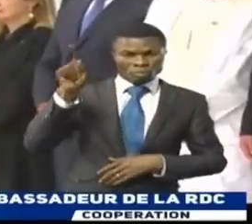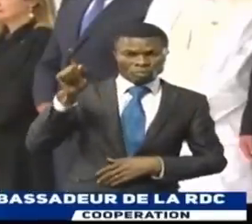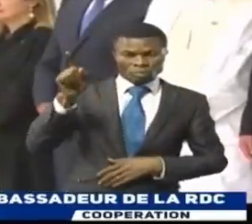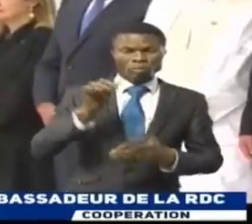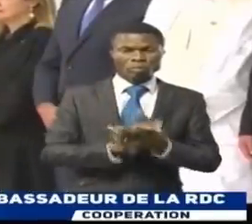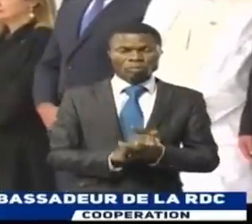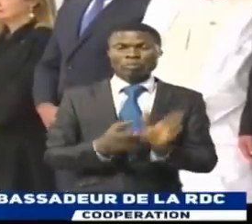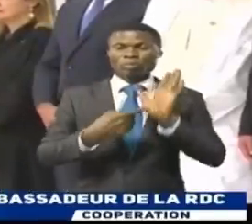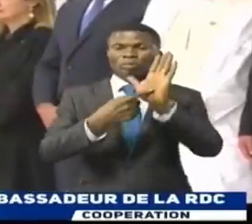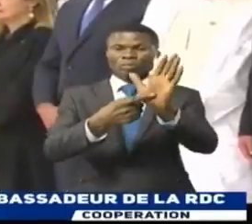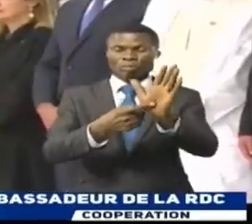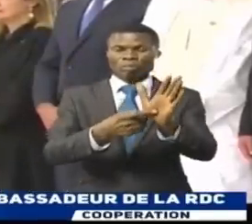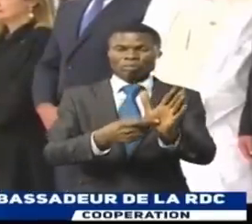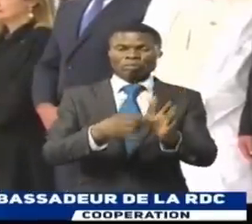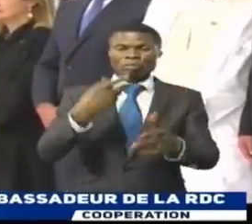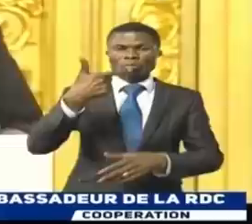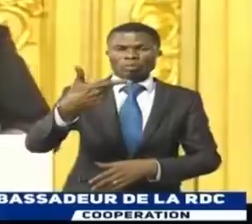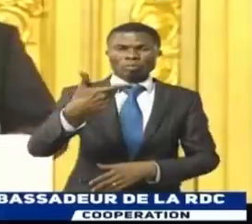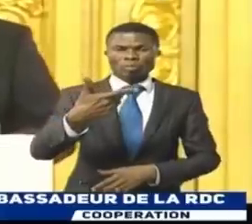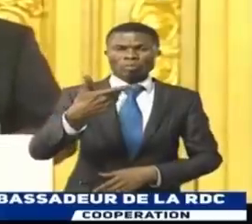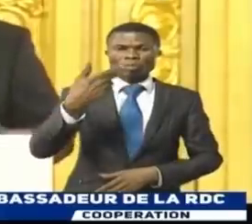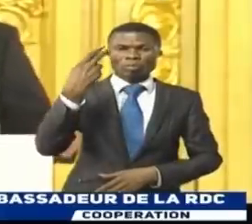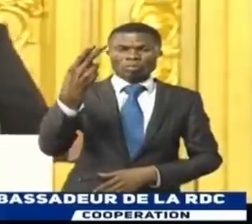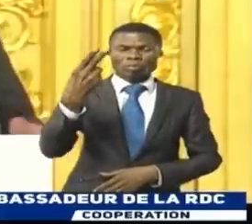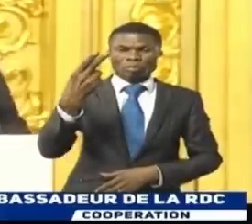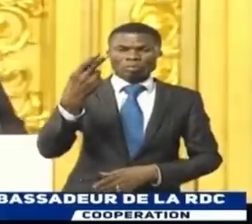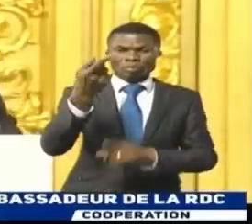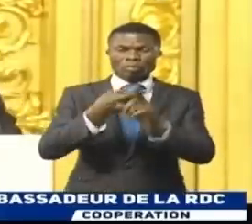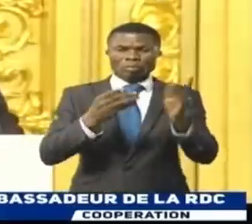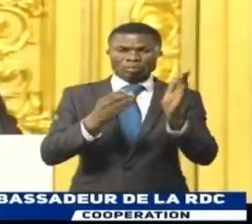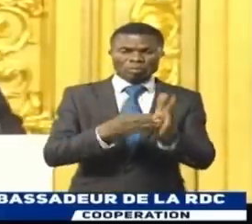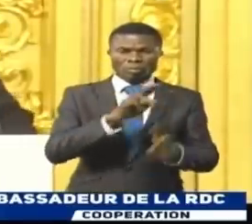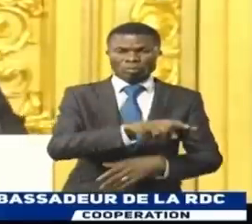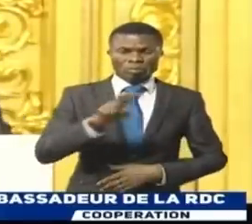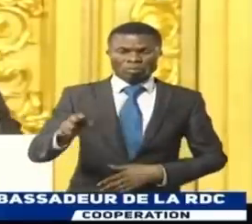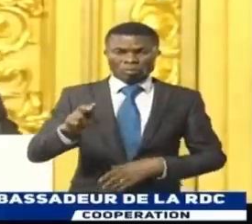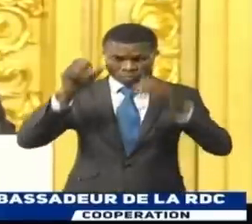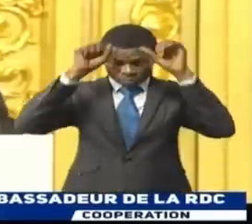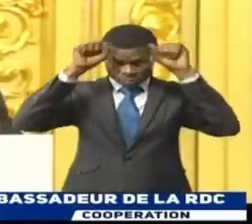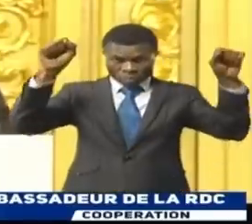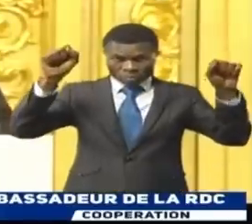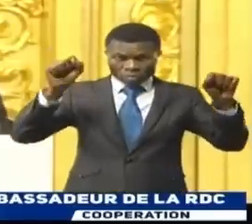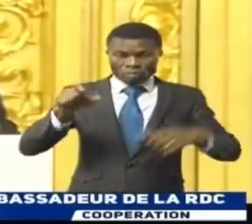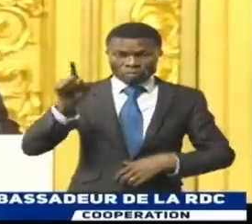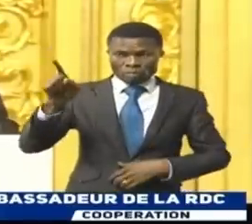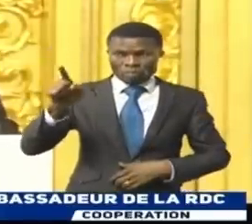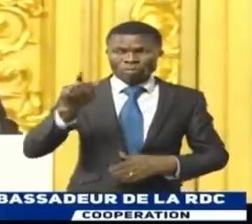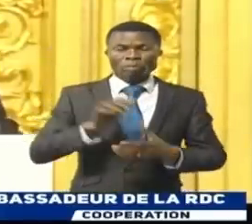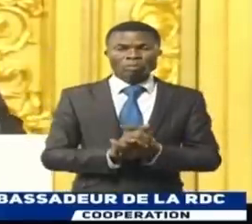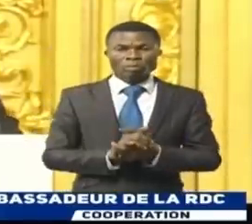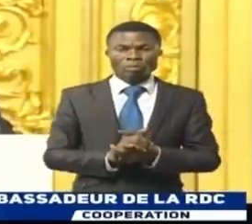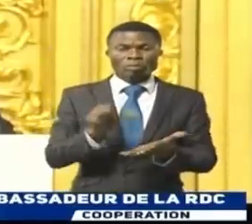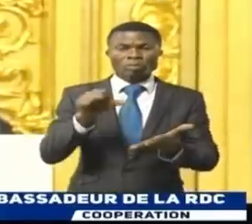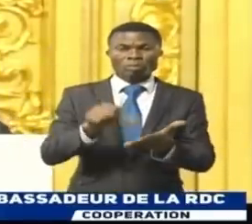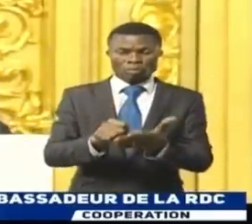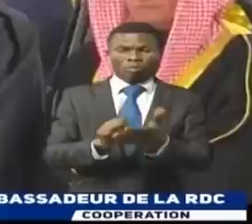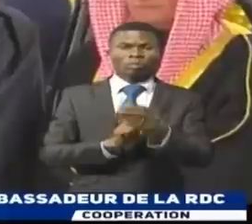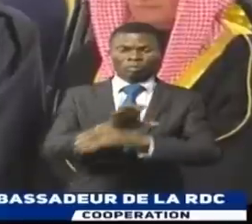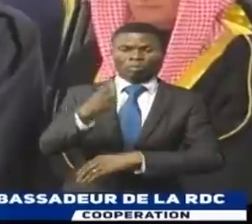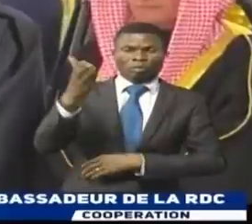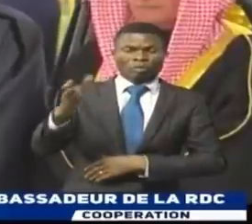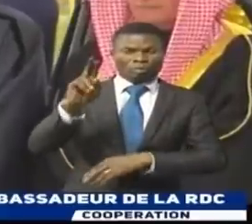venus présenter le mardi 20 septembre 2022 au chef de l'État, Vladimir Poutine, les lettres de